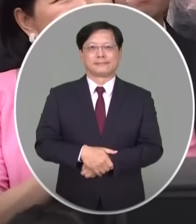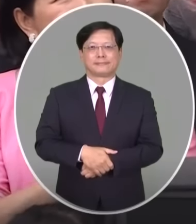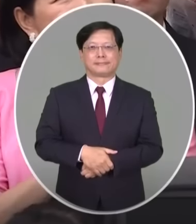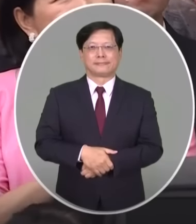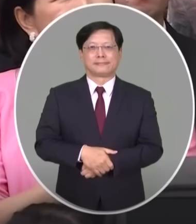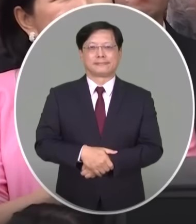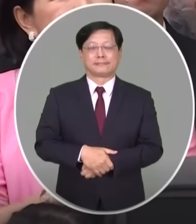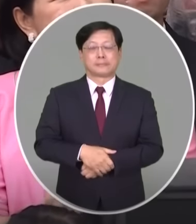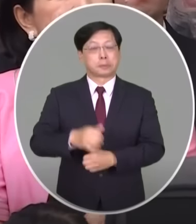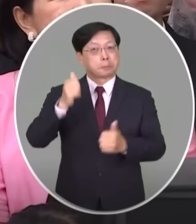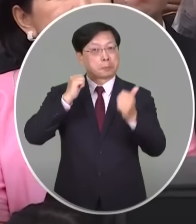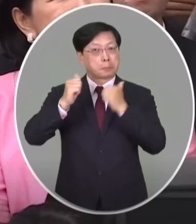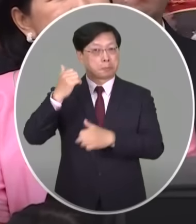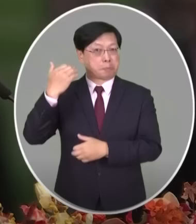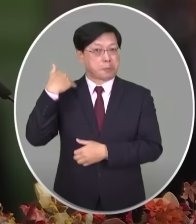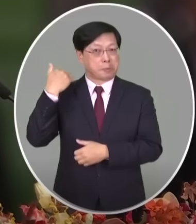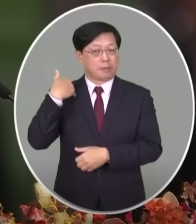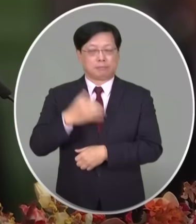回想